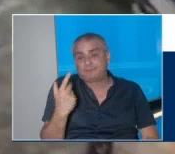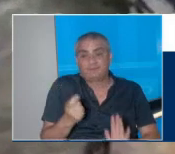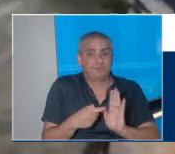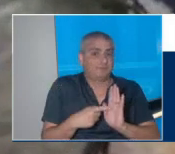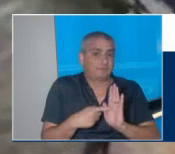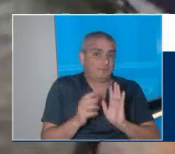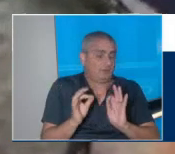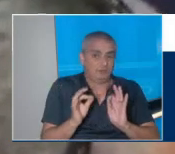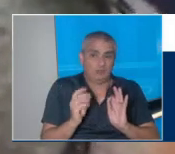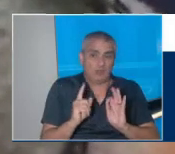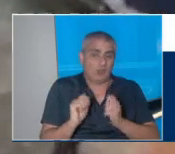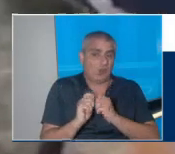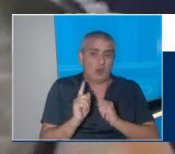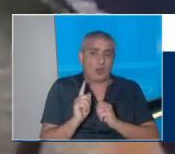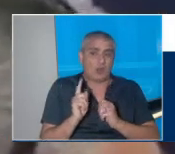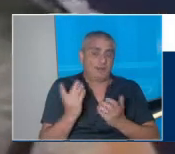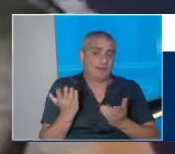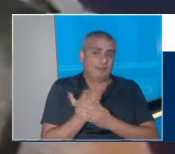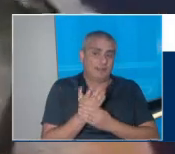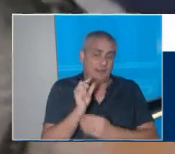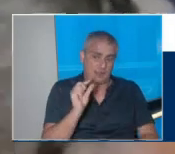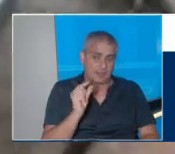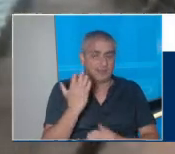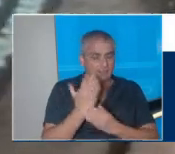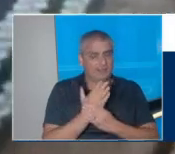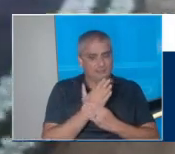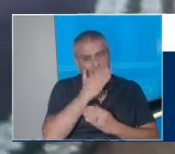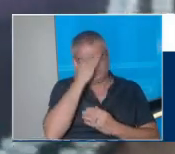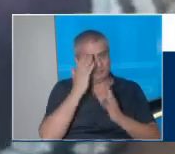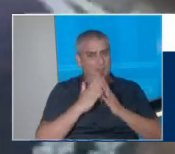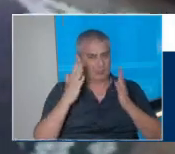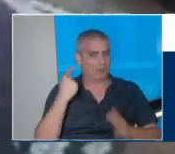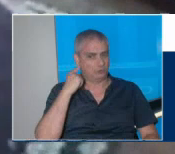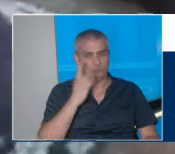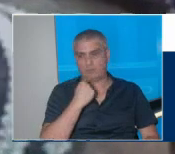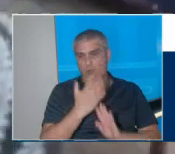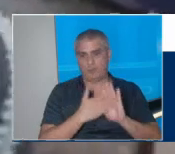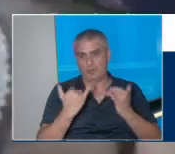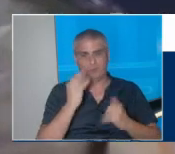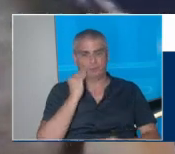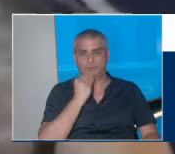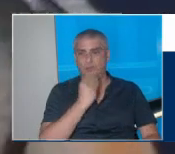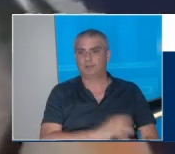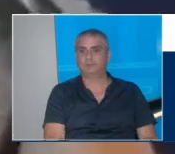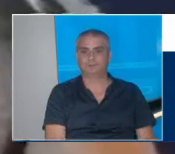דרישה של לא תיק קטן, אלא תיק מספיק גדול. בואי תשמעי מה הוא אומר לנו היום בצהריים.